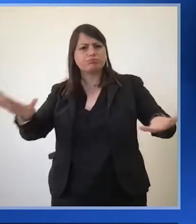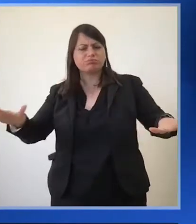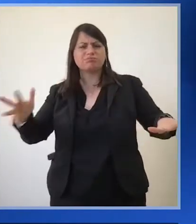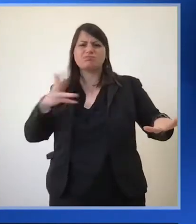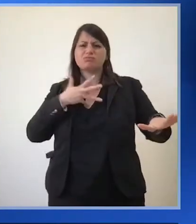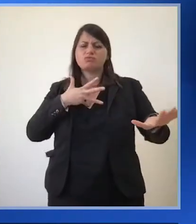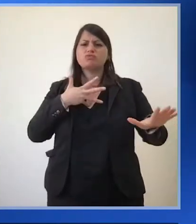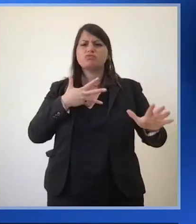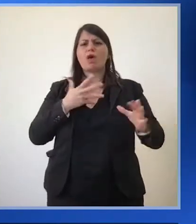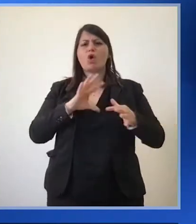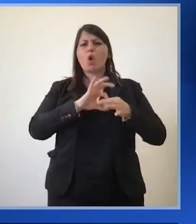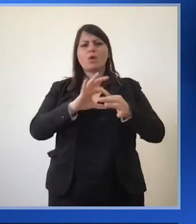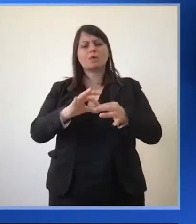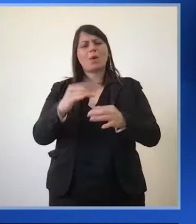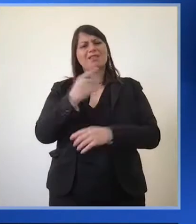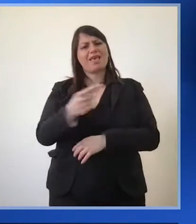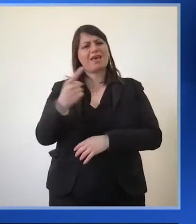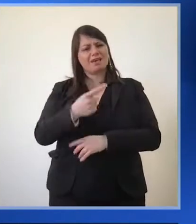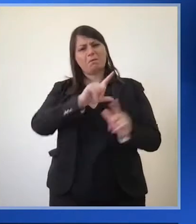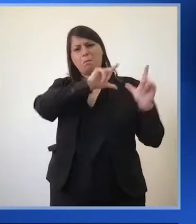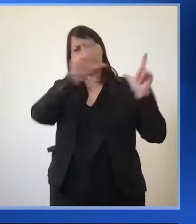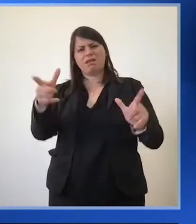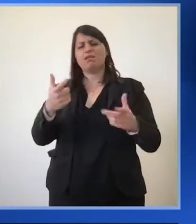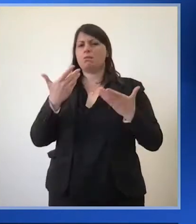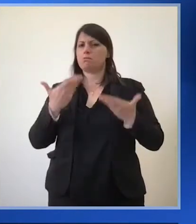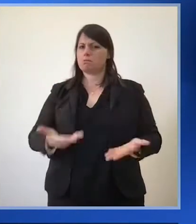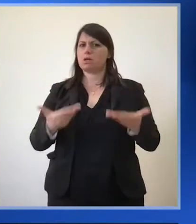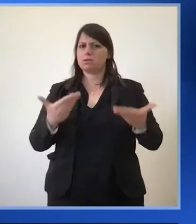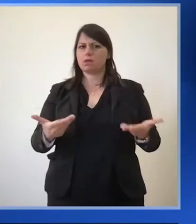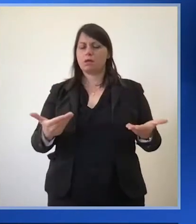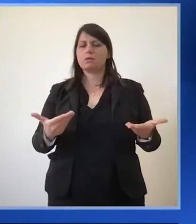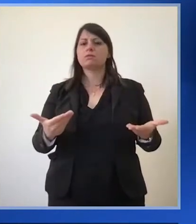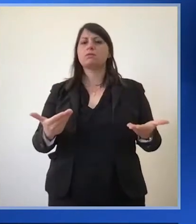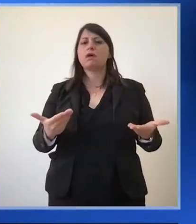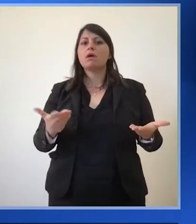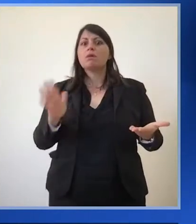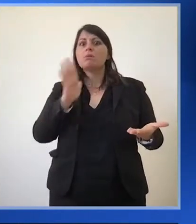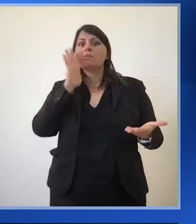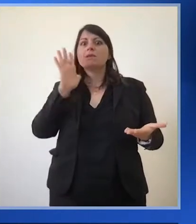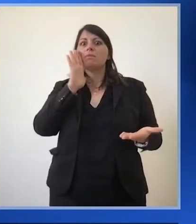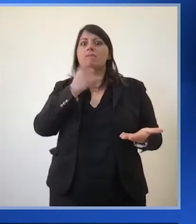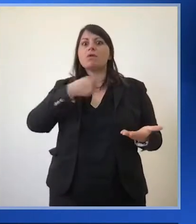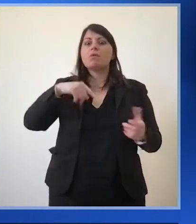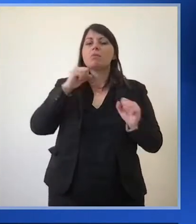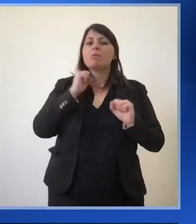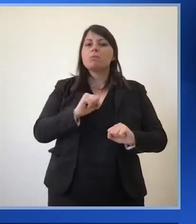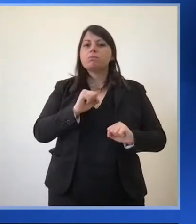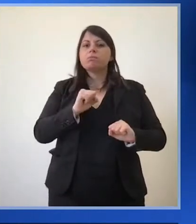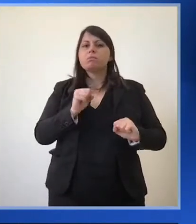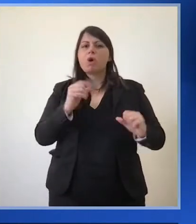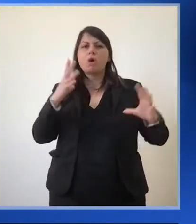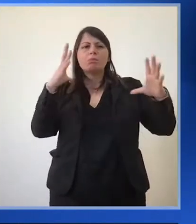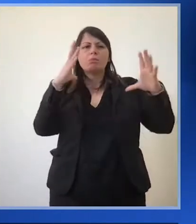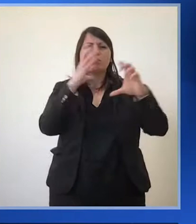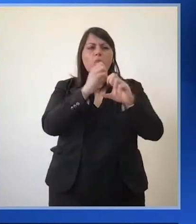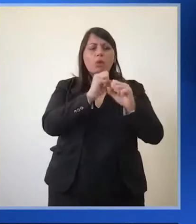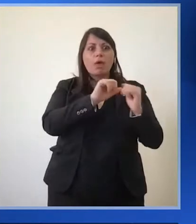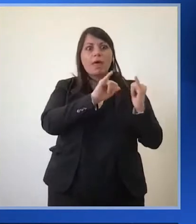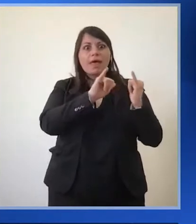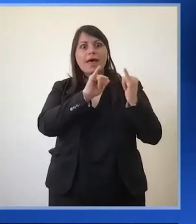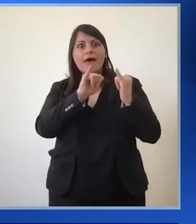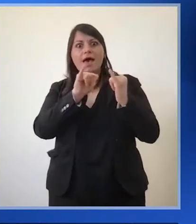pesanti. Era il momento di uscire insieme dal tunnel, mano nella mano, mettendo insieme le forze e